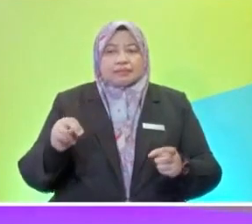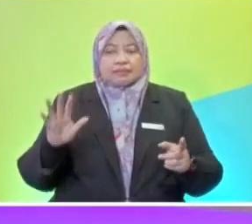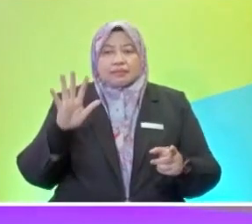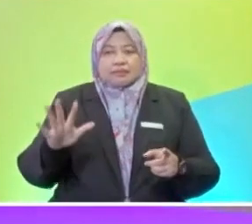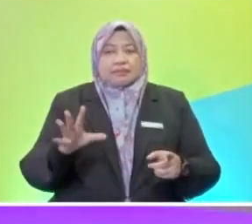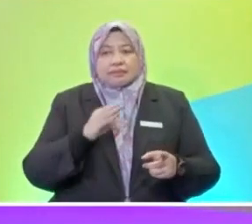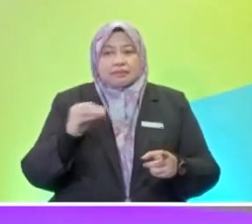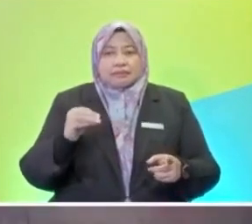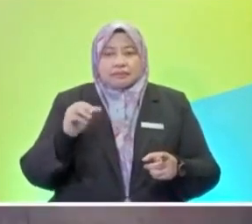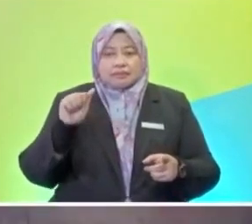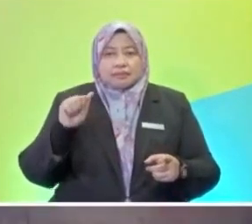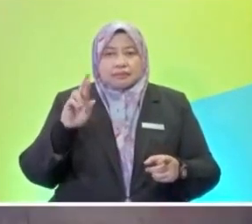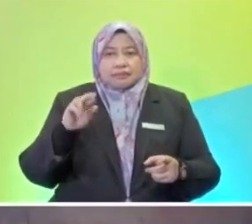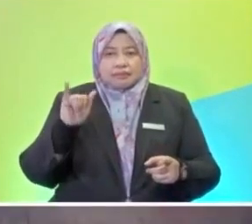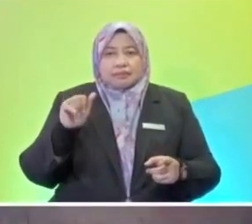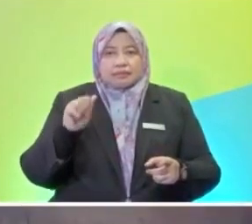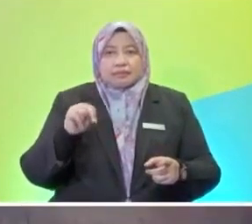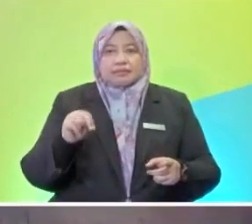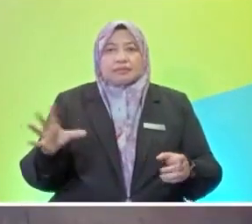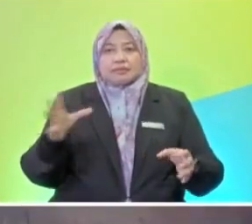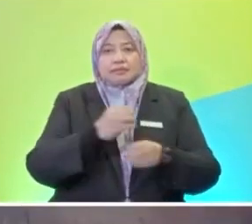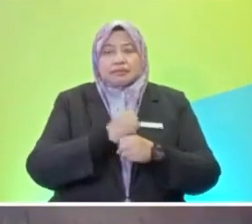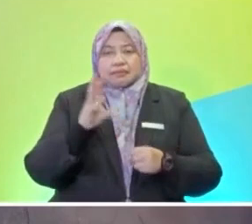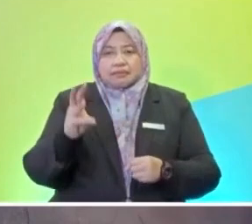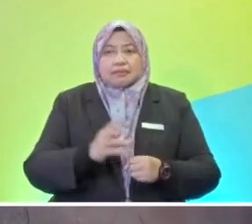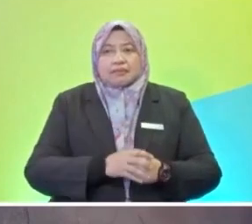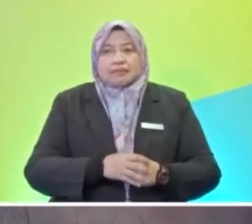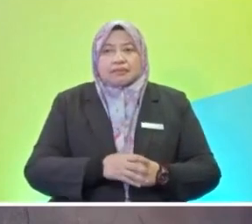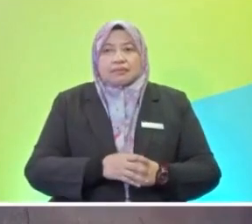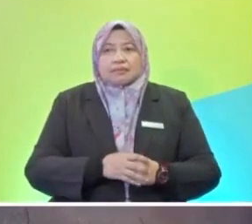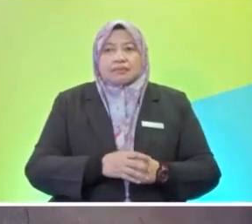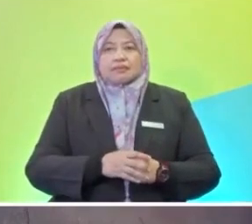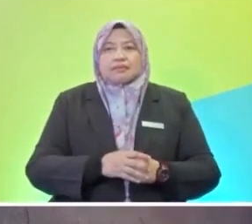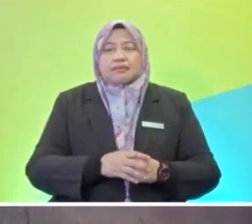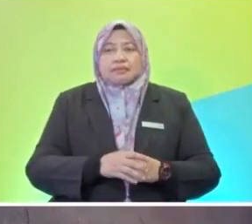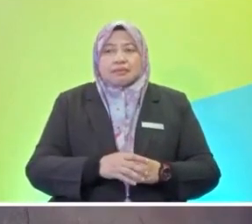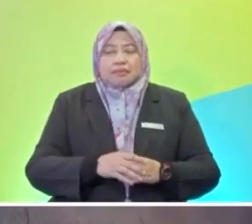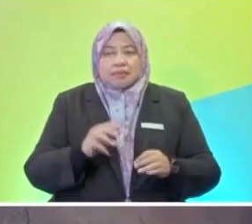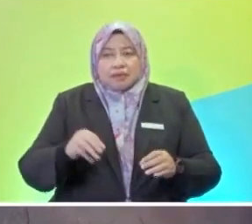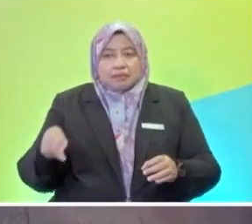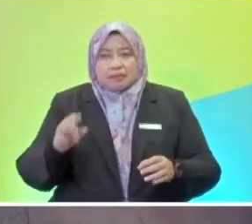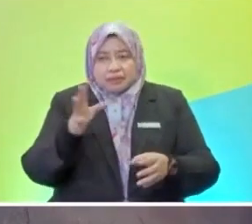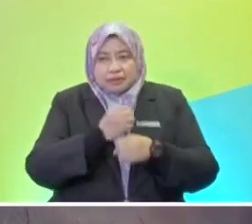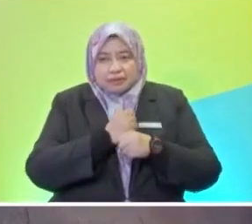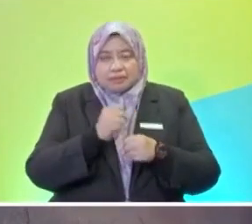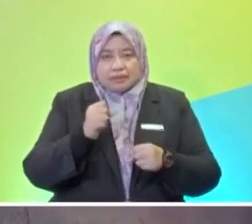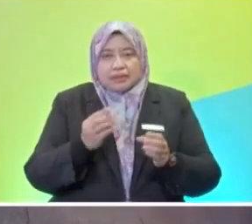Oke walau bagaimanapun inilah ini tak bermakna murid yang mendapat sikit